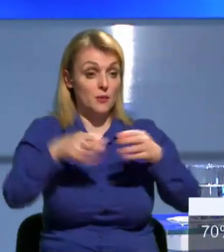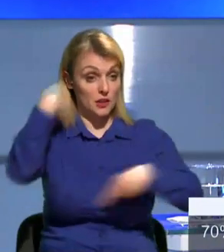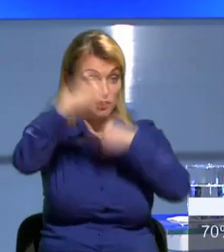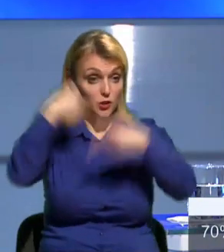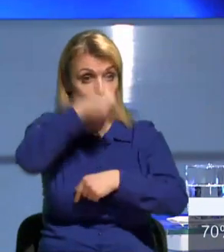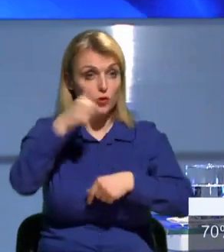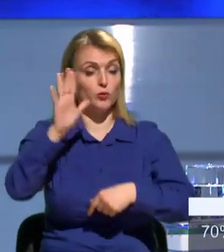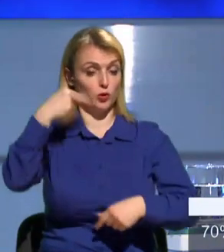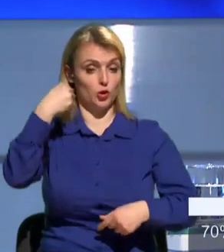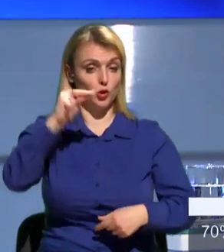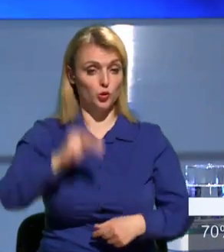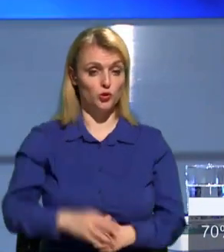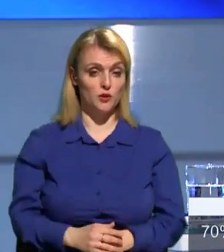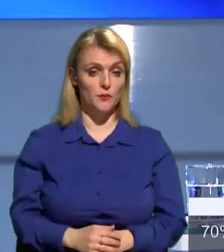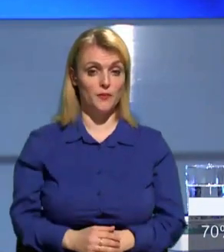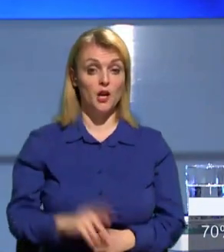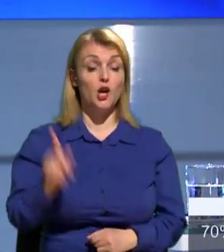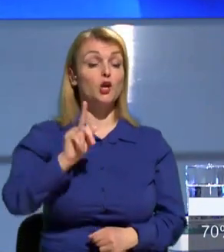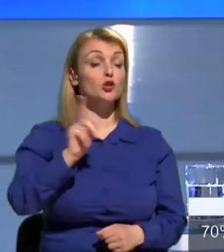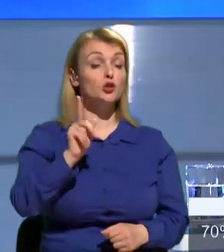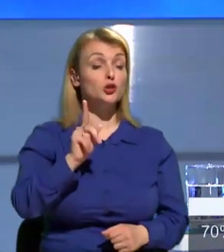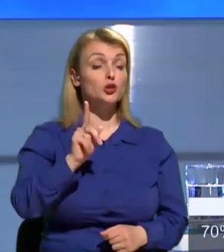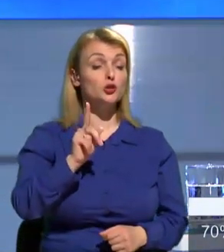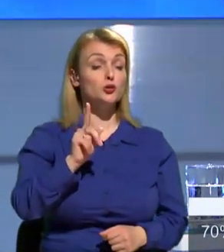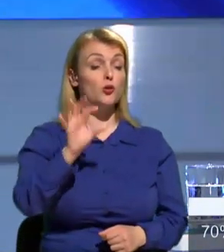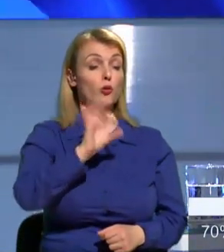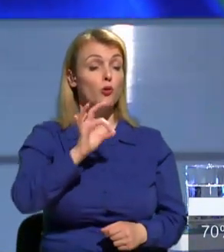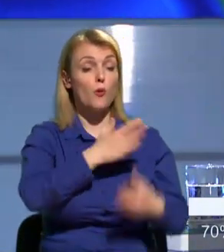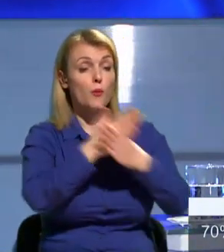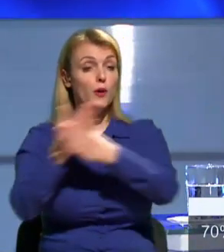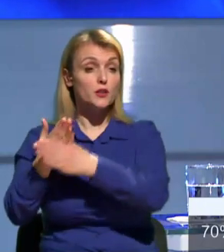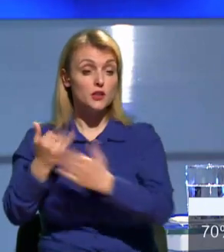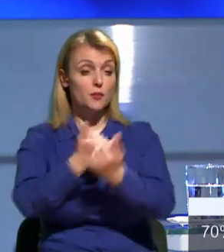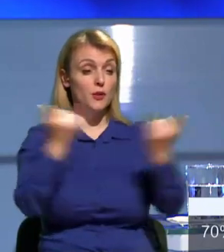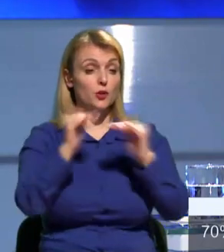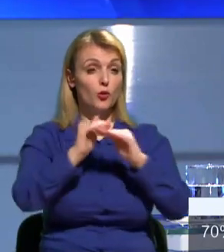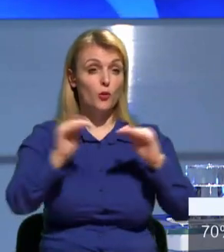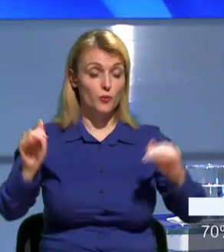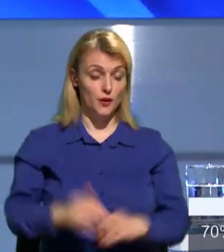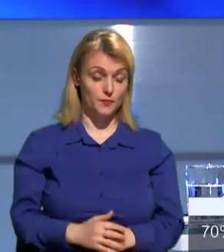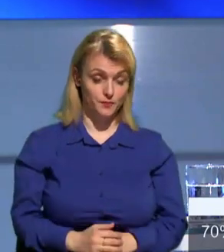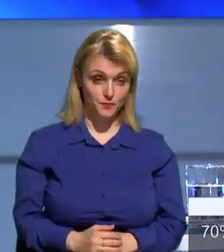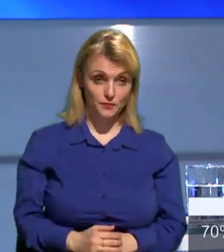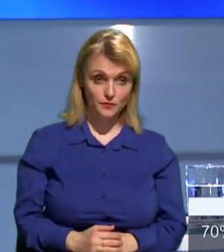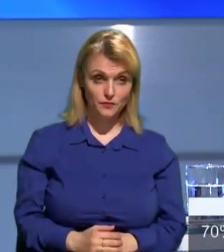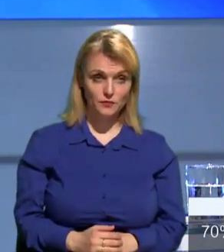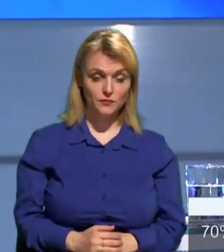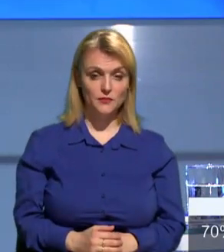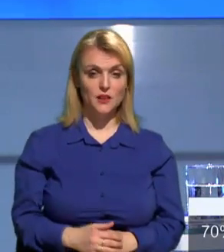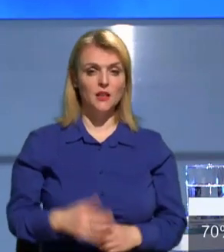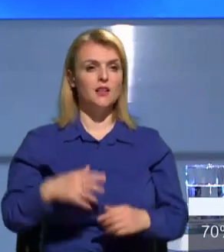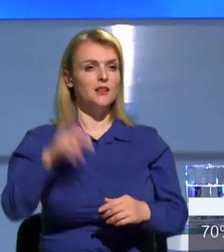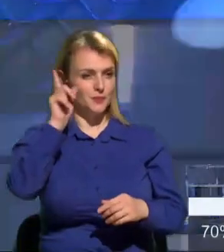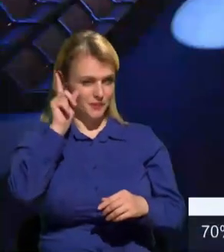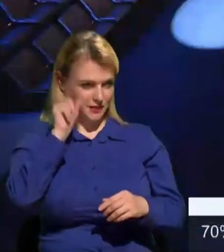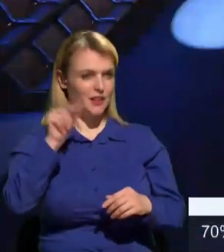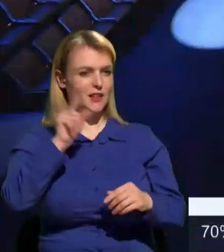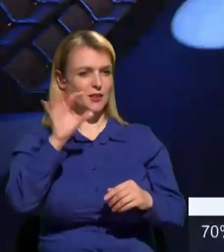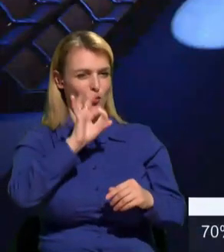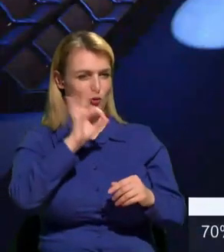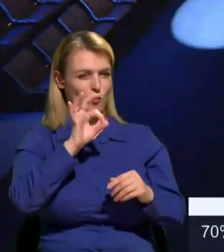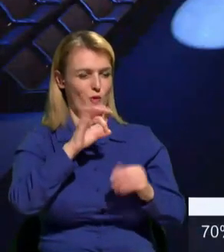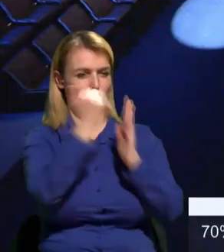ce ține de sportul pentru copii, eu sunt inițiatorul așa numitului capital matern, materinski capital, la nașterea